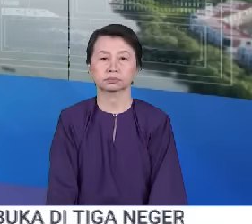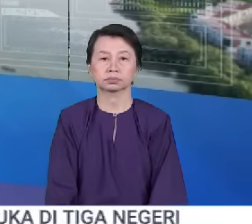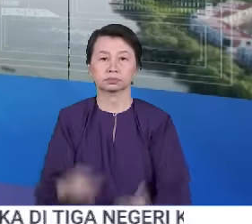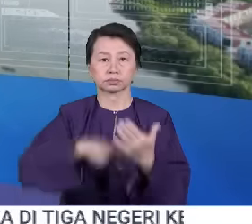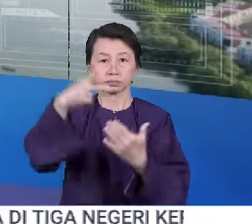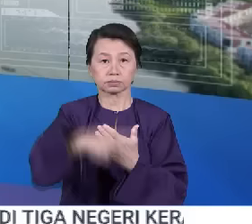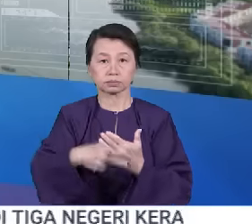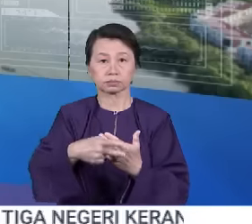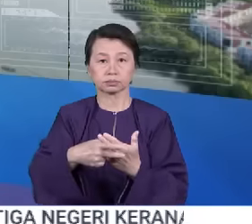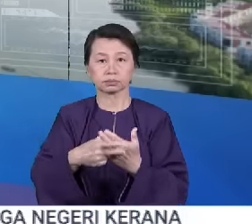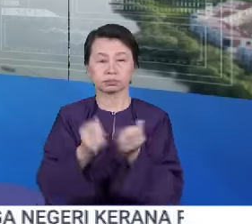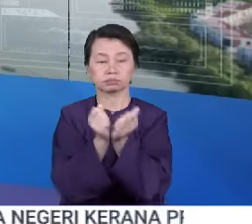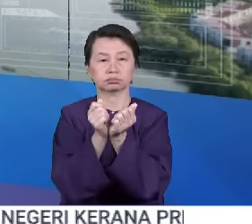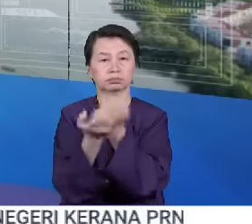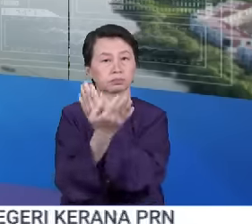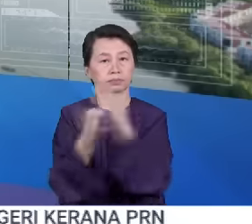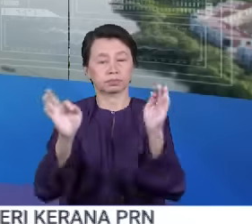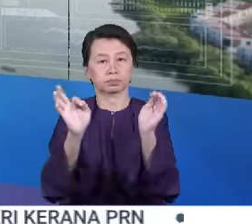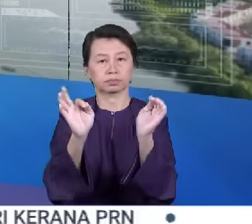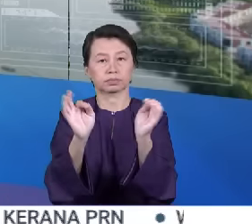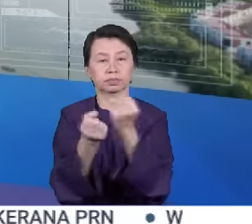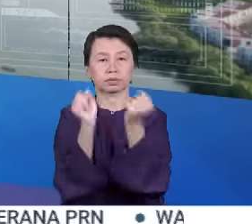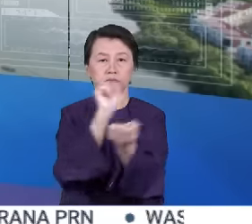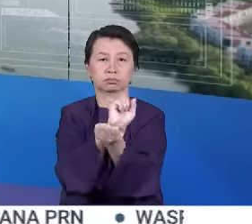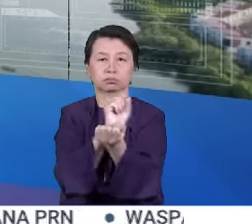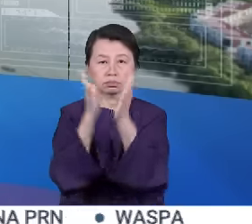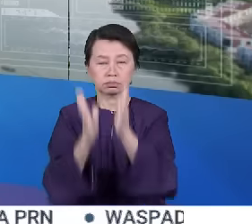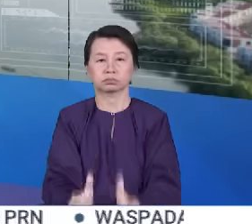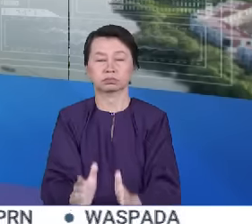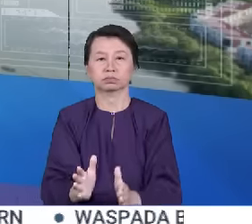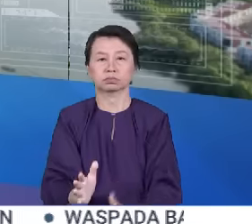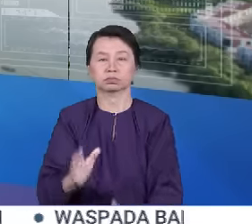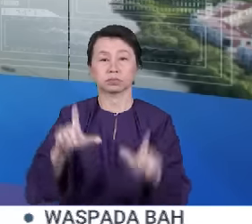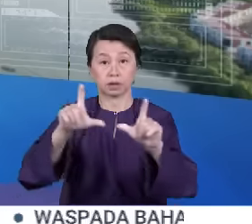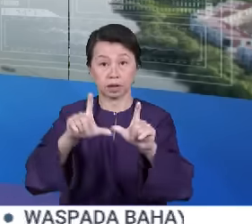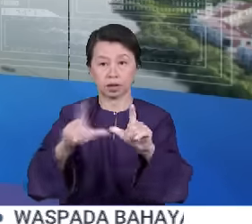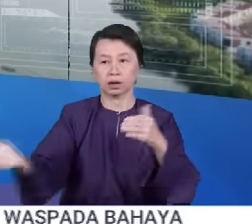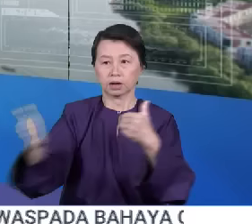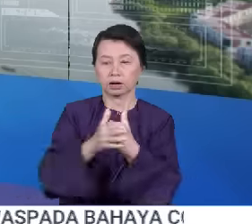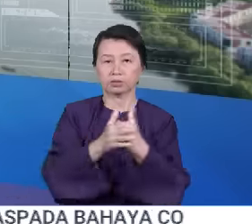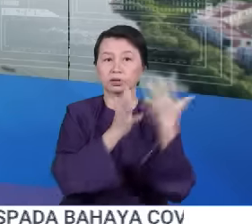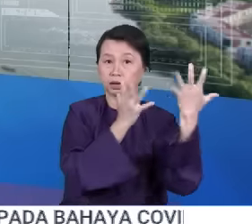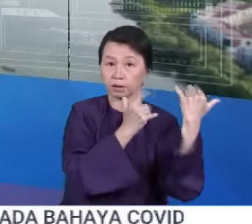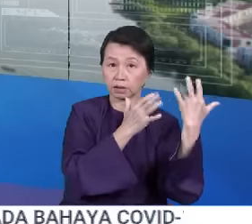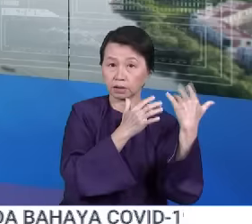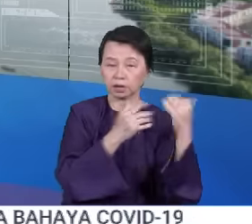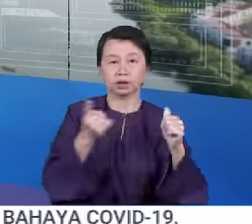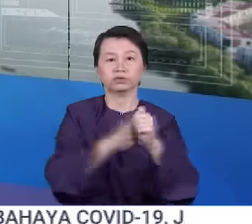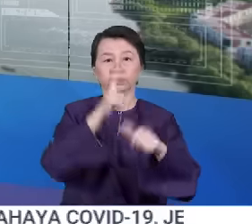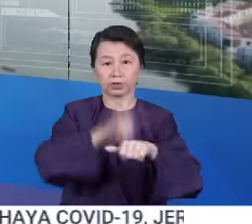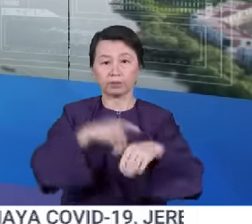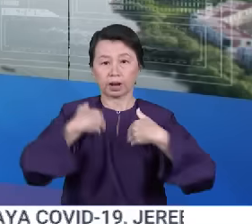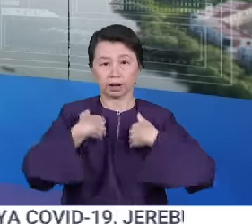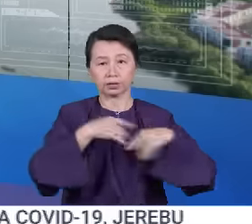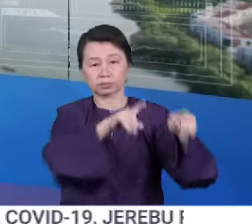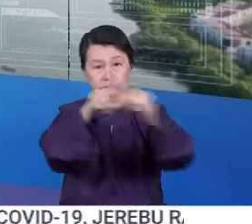Program pelepasan banduan secara lesen PBSL Ihsan Madani, kepulangan yang dinanti, yang julung kali diadakan